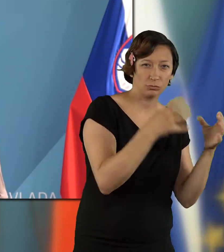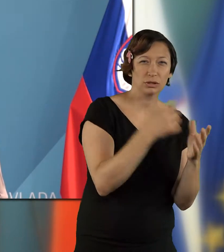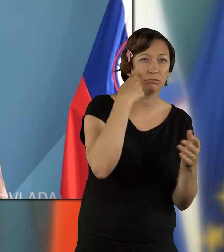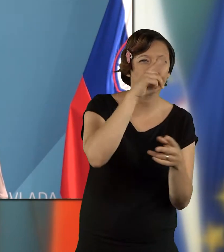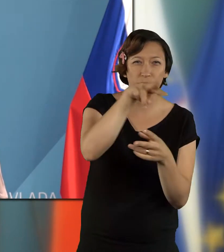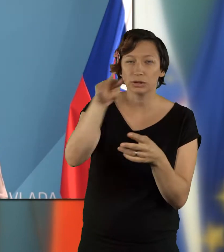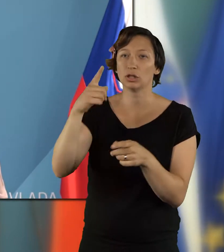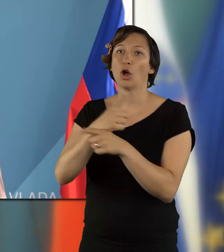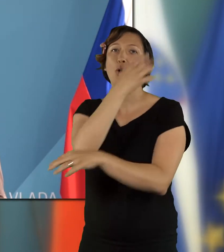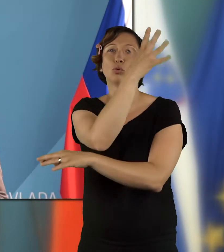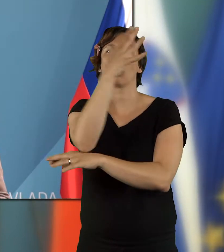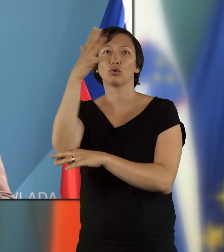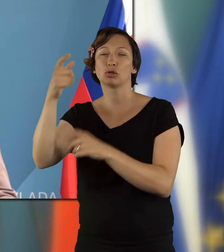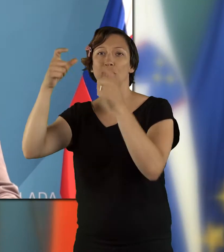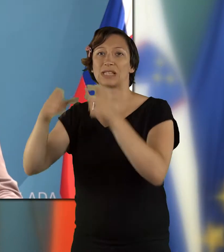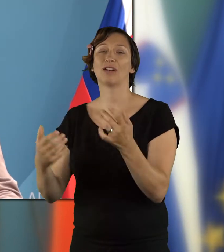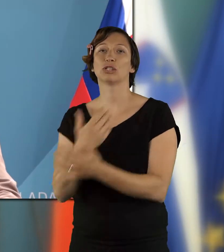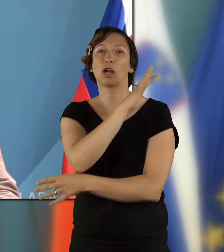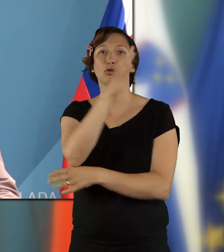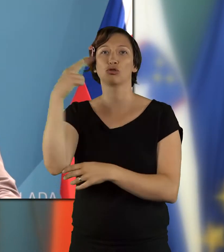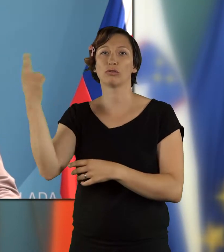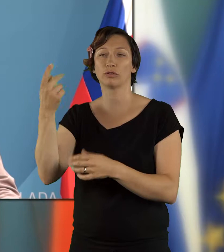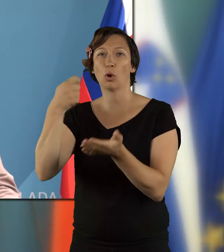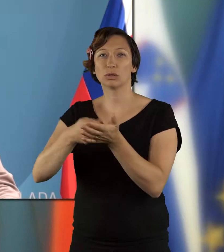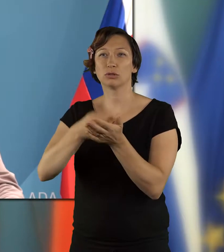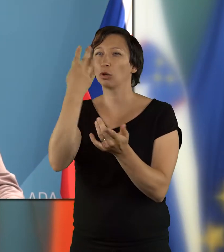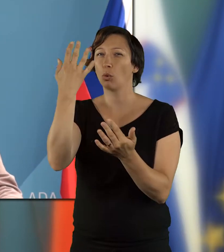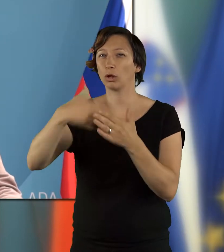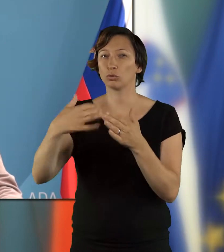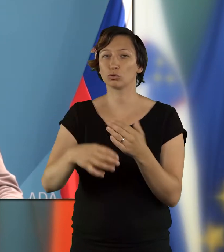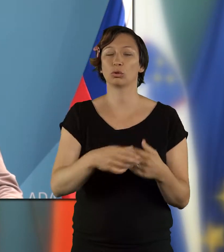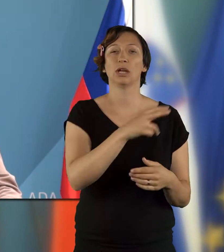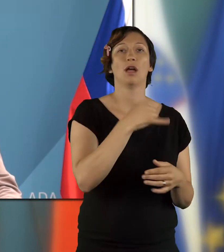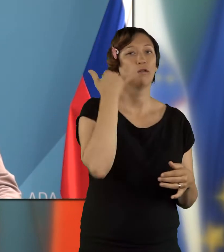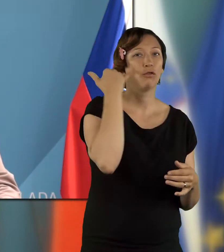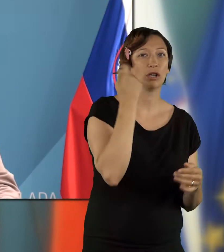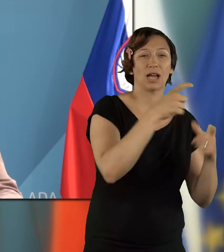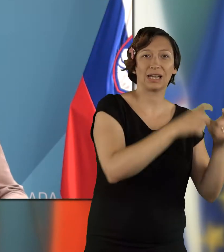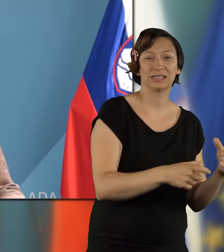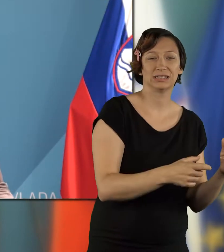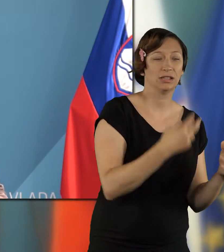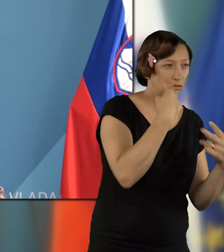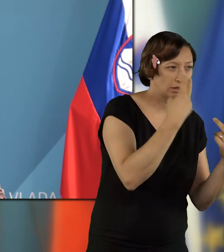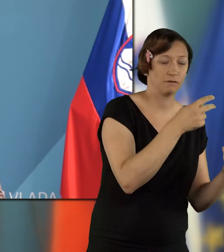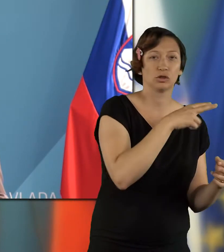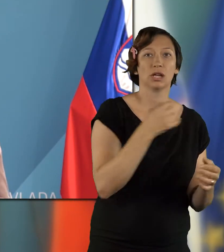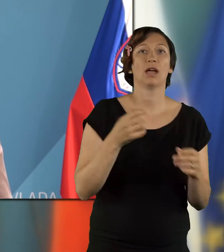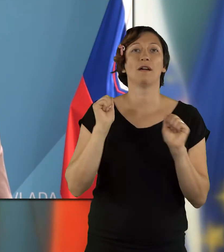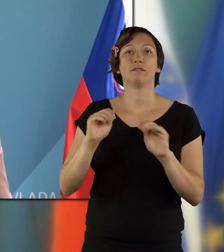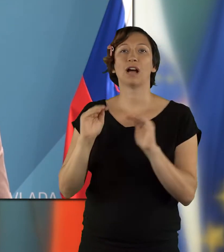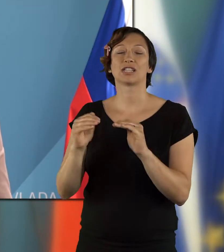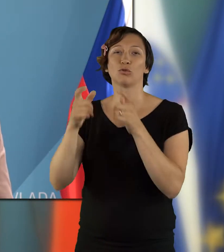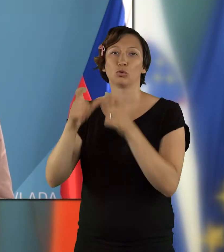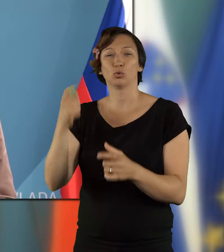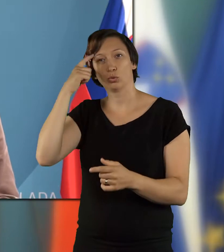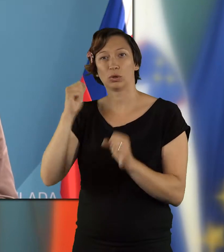v gozdovih ocenjuje Zavod za gozdove Slovenije, na vodotokih Direkcija za vode, na kulturni dediščini Zavod za varstvo kulturne dediščine,